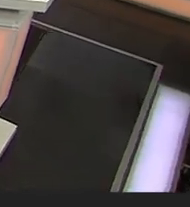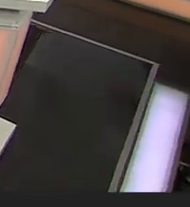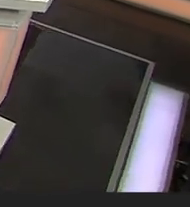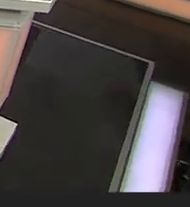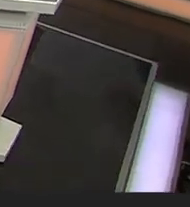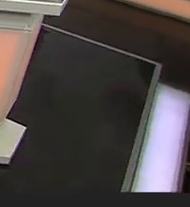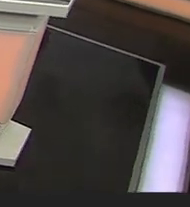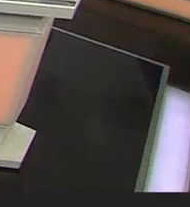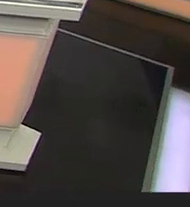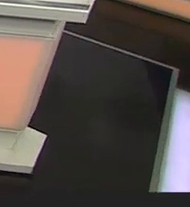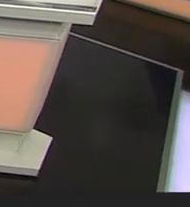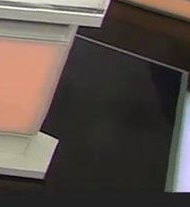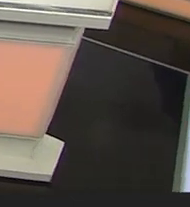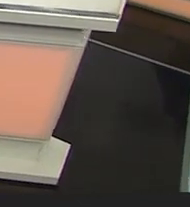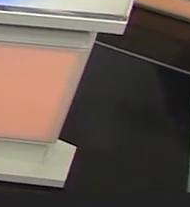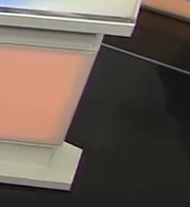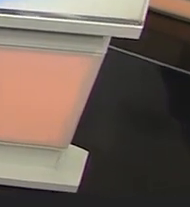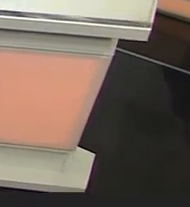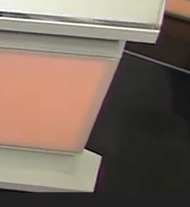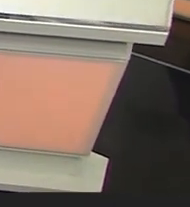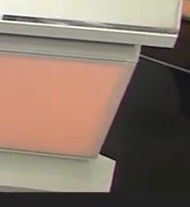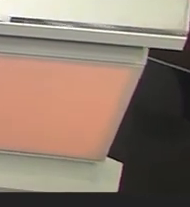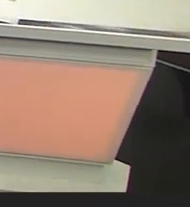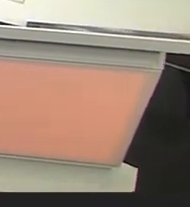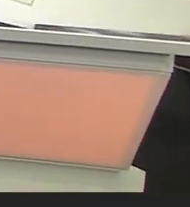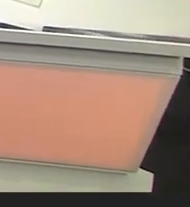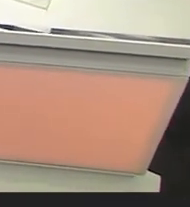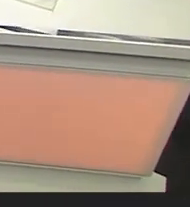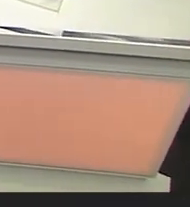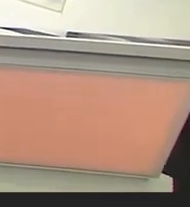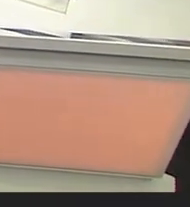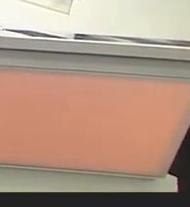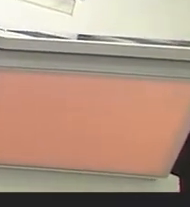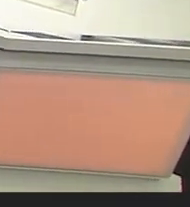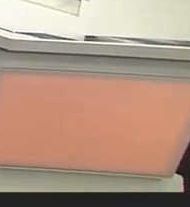woo 으 으